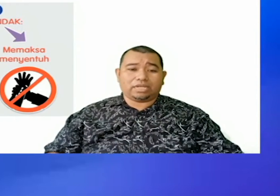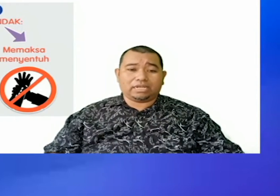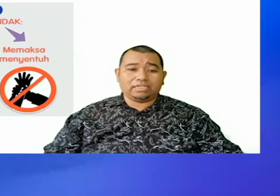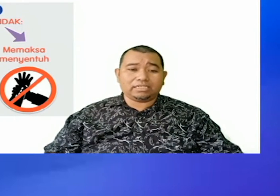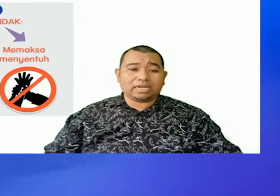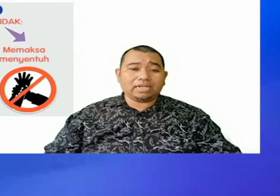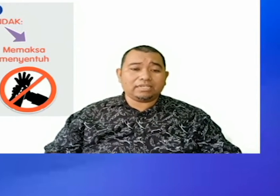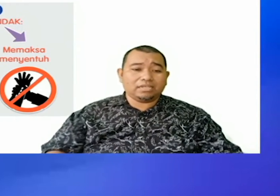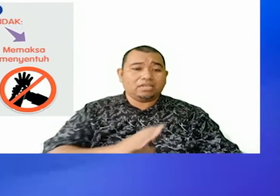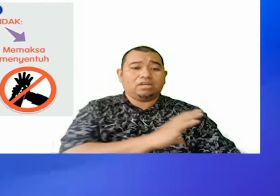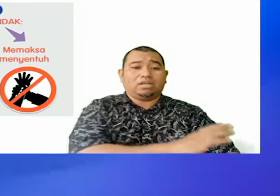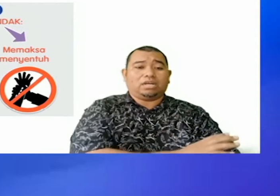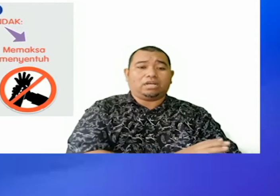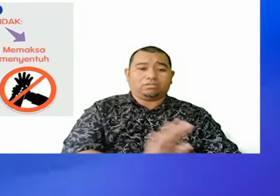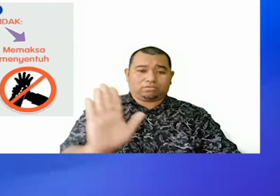tengok, ni isyarat